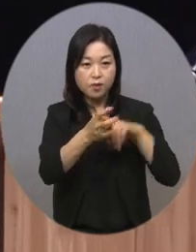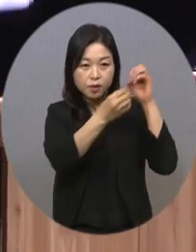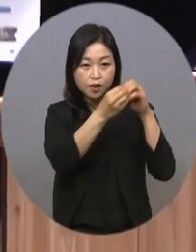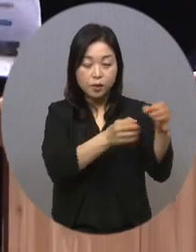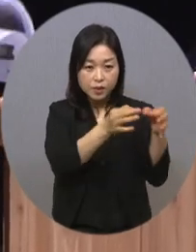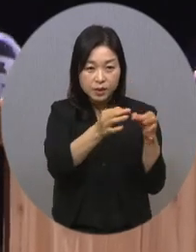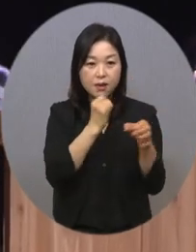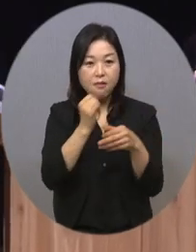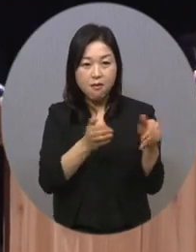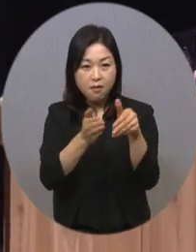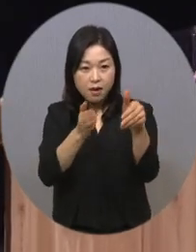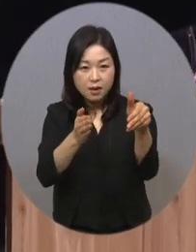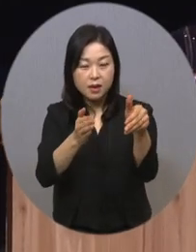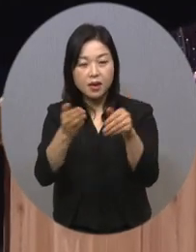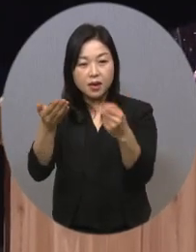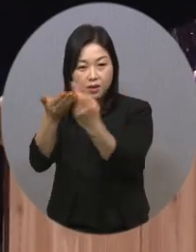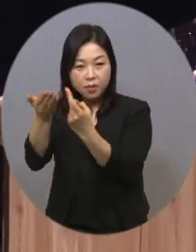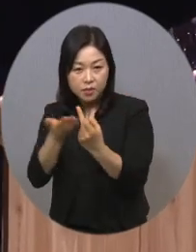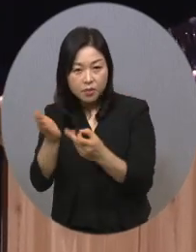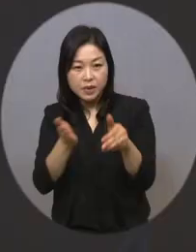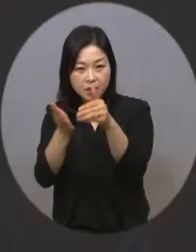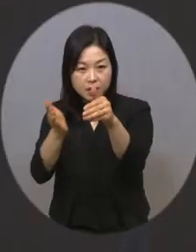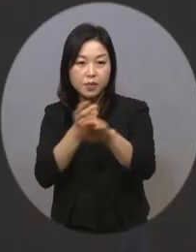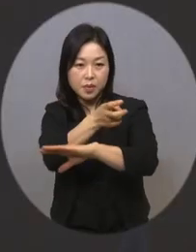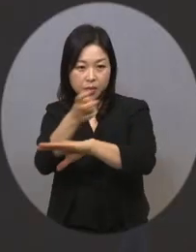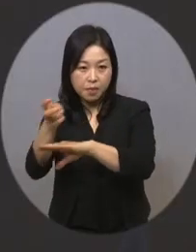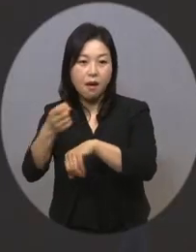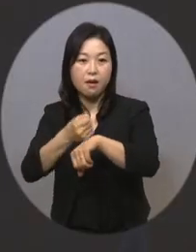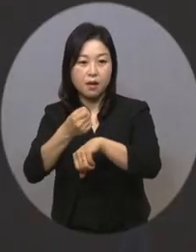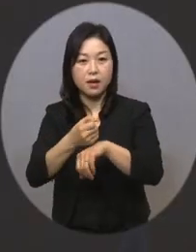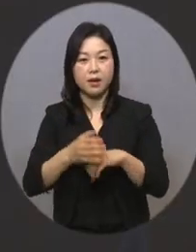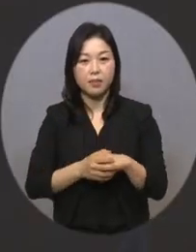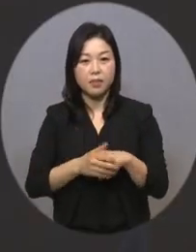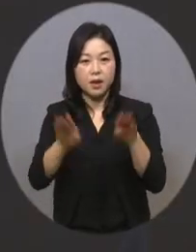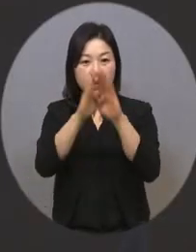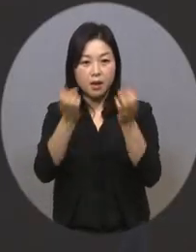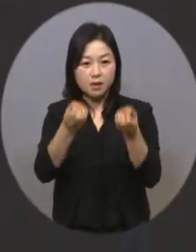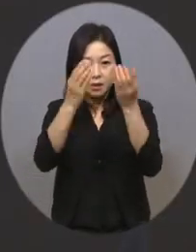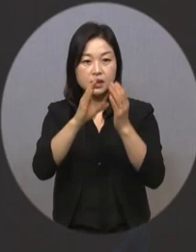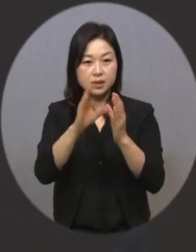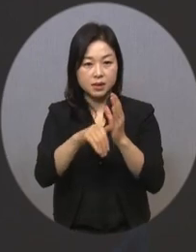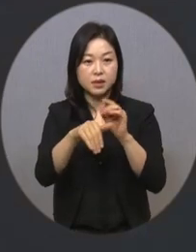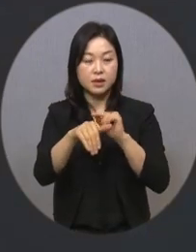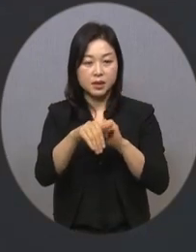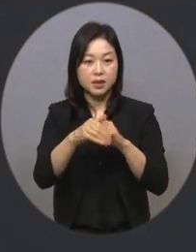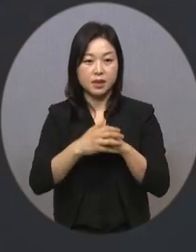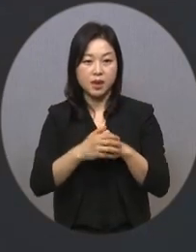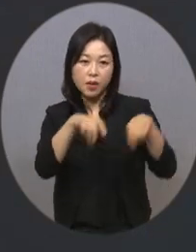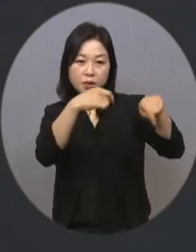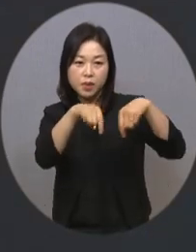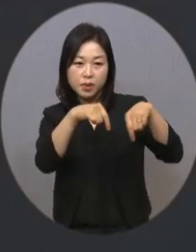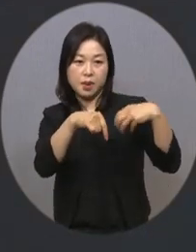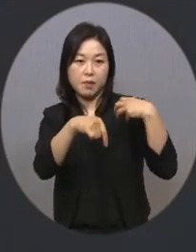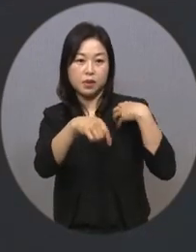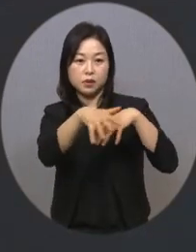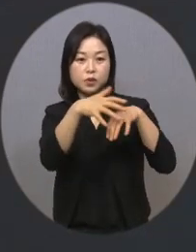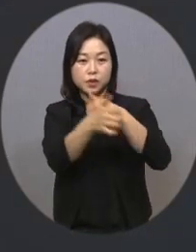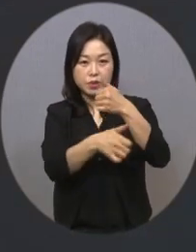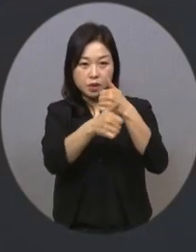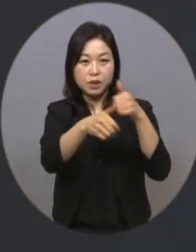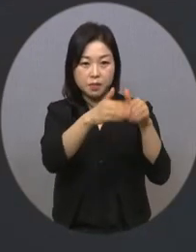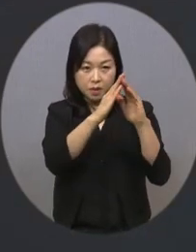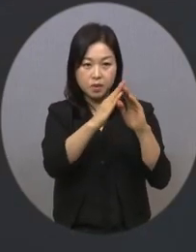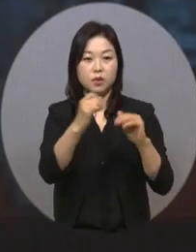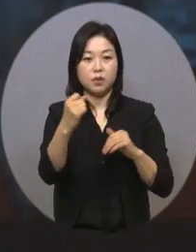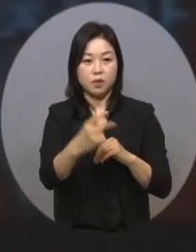골목길, 섬섬길 등을 방문할 예정입니다. 발대식에서는 캠페인의 컨트롤타워 역할을 하는 으라차차 코리아 조직위원회